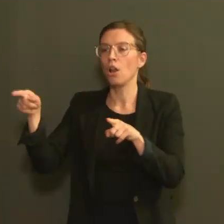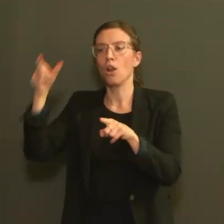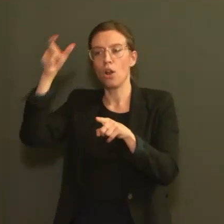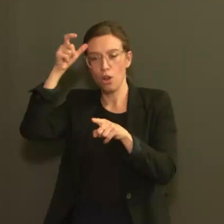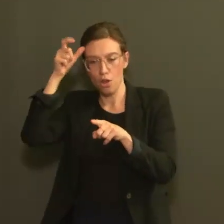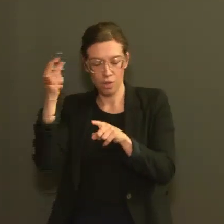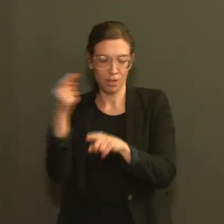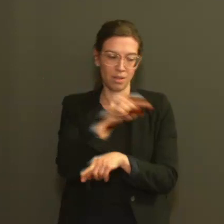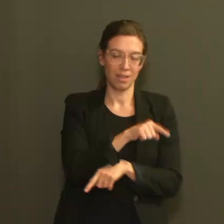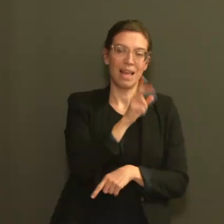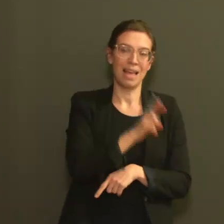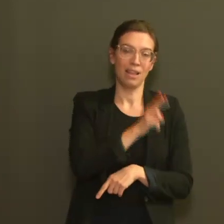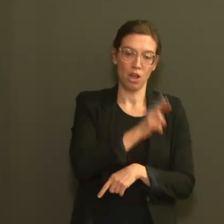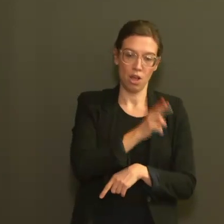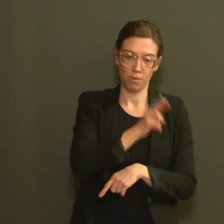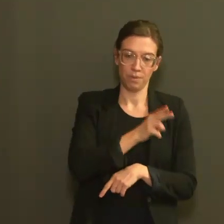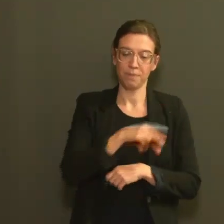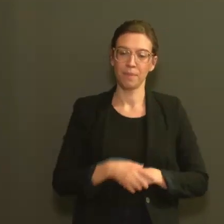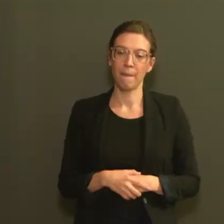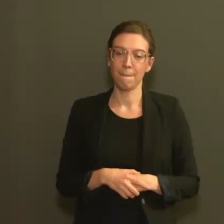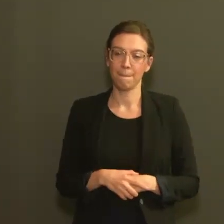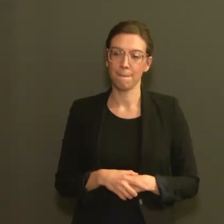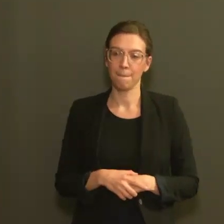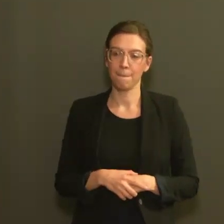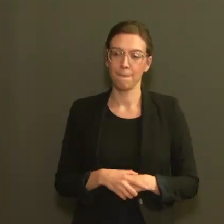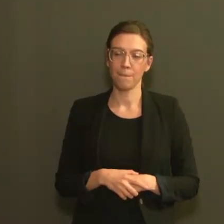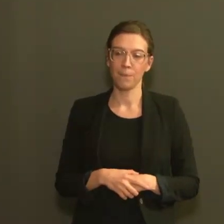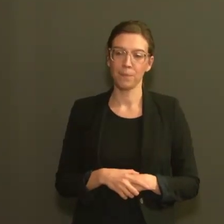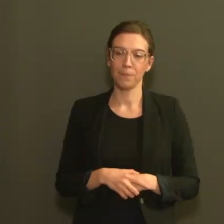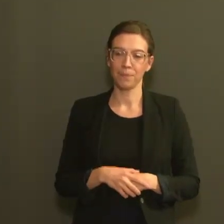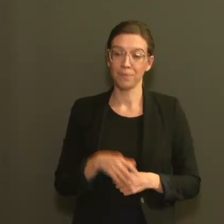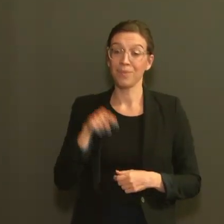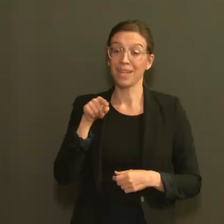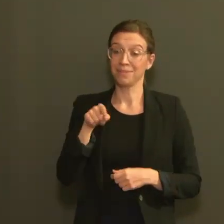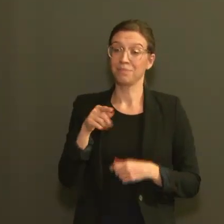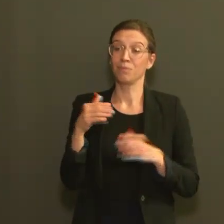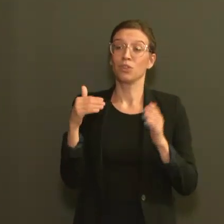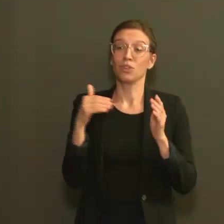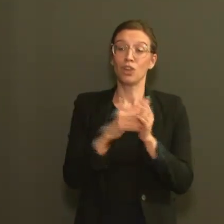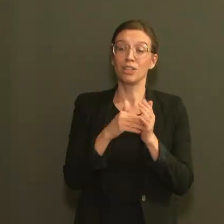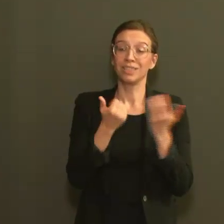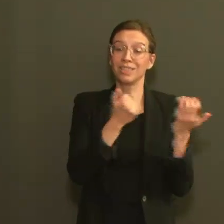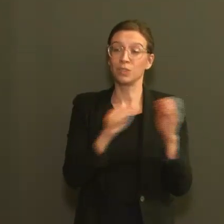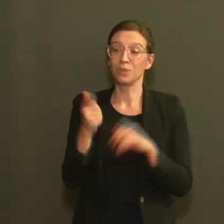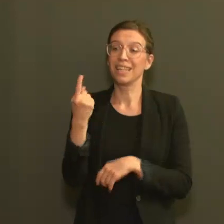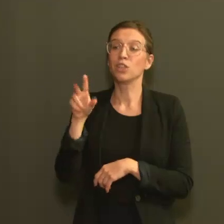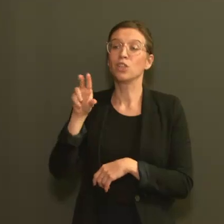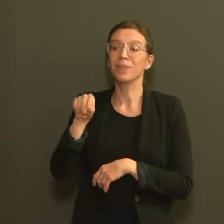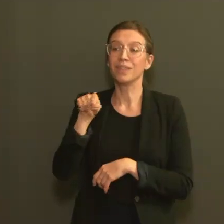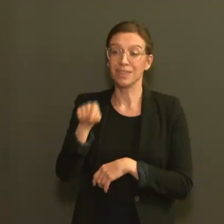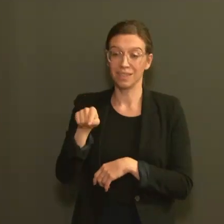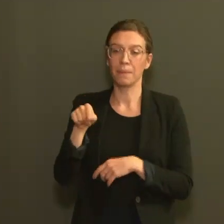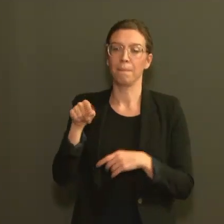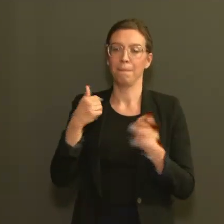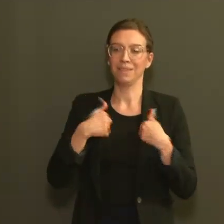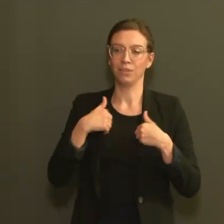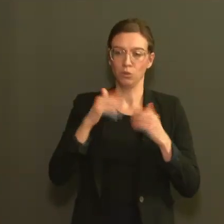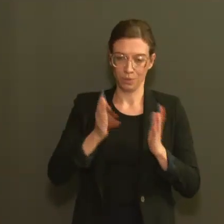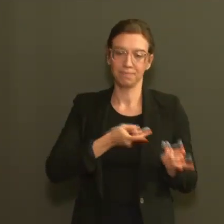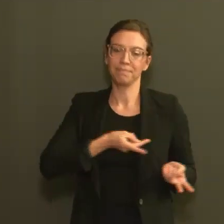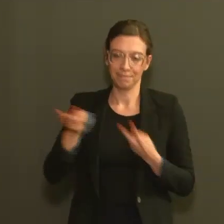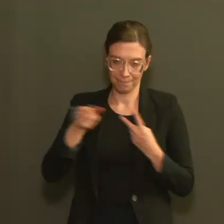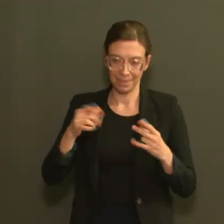Momenteel liggen er 1621 patiënten in het ziekenhuis met COVID. waarvan